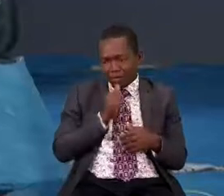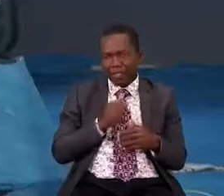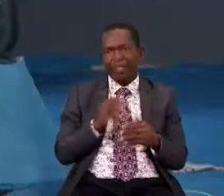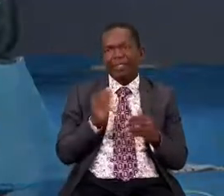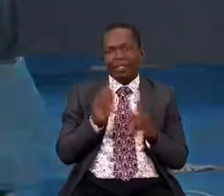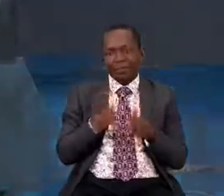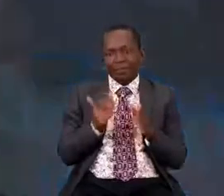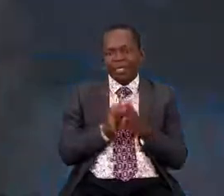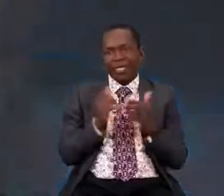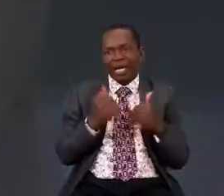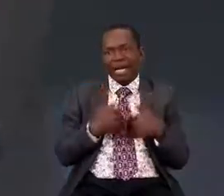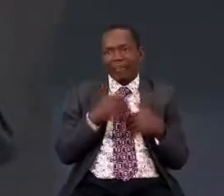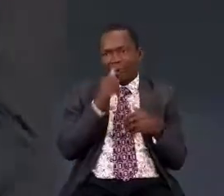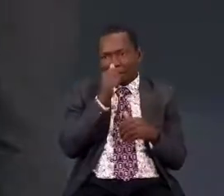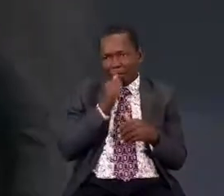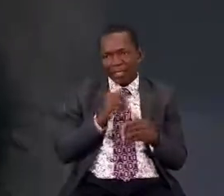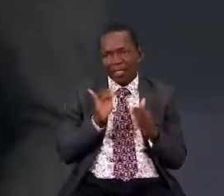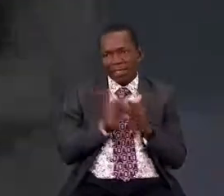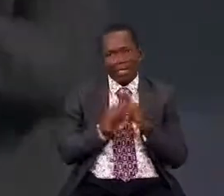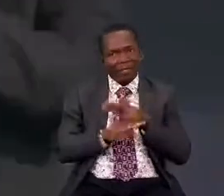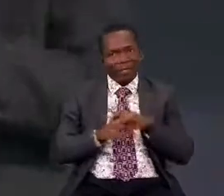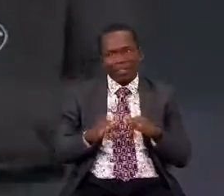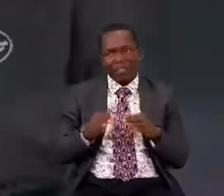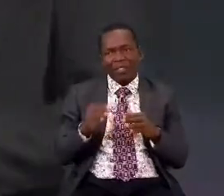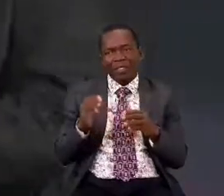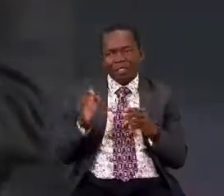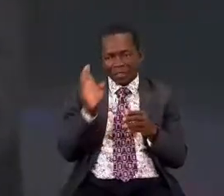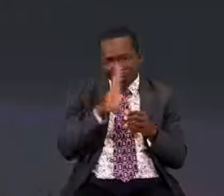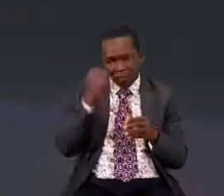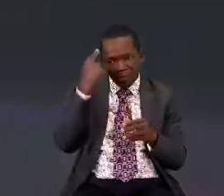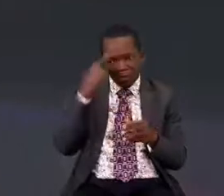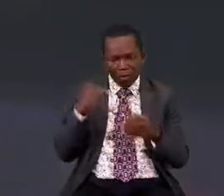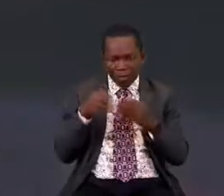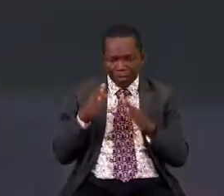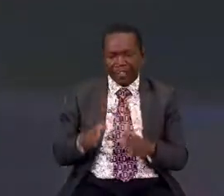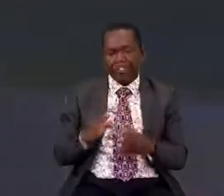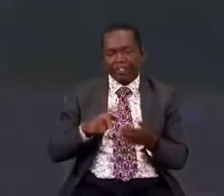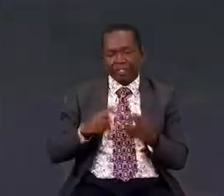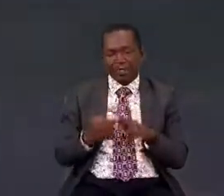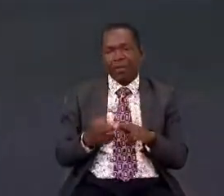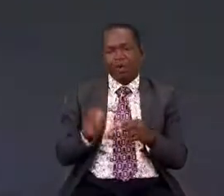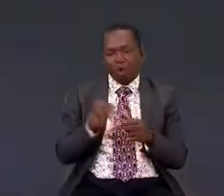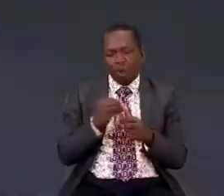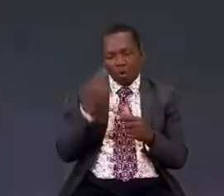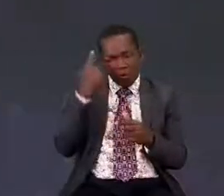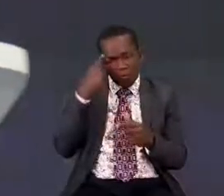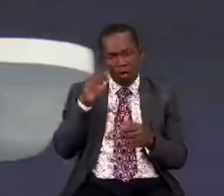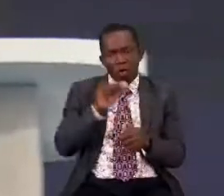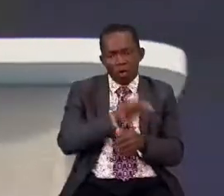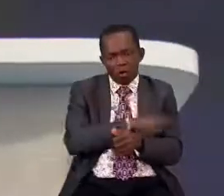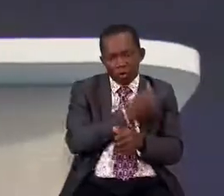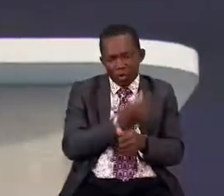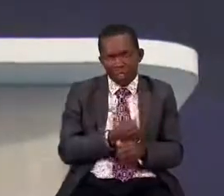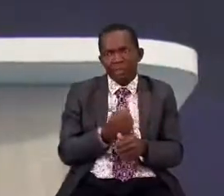pour l'autorité, comme s'ils cherchent une position politique dans l'Église et dit heureux